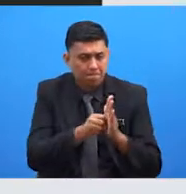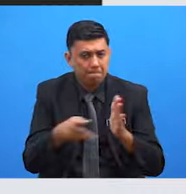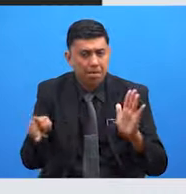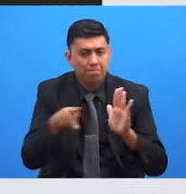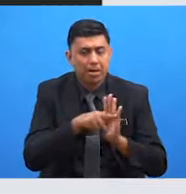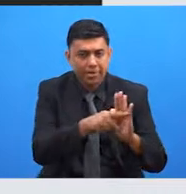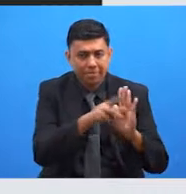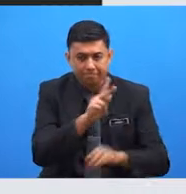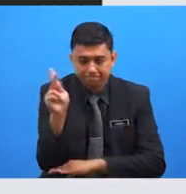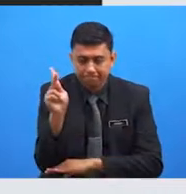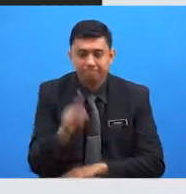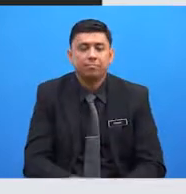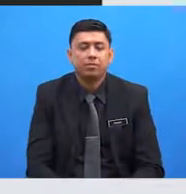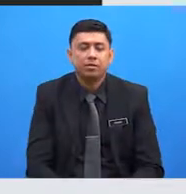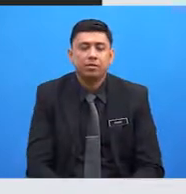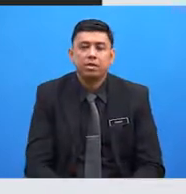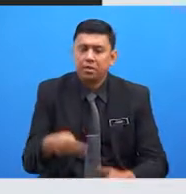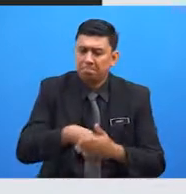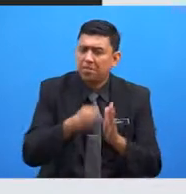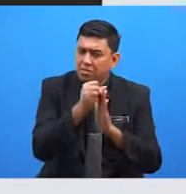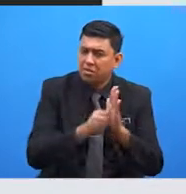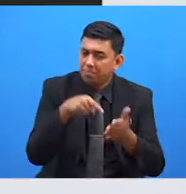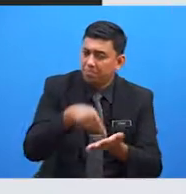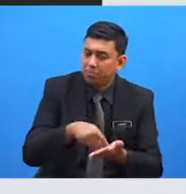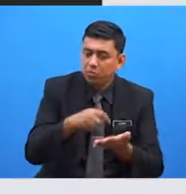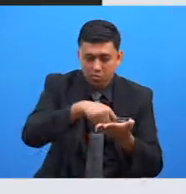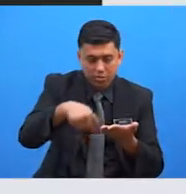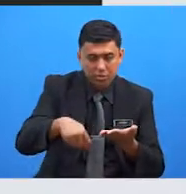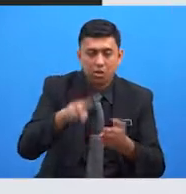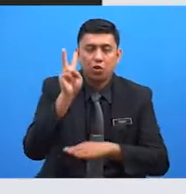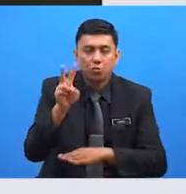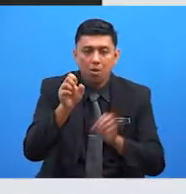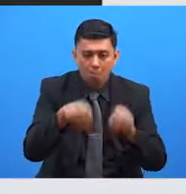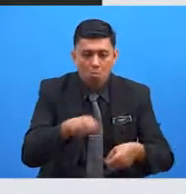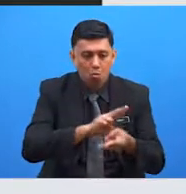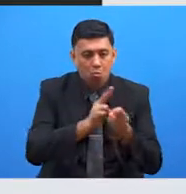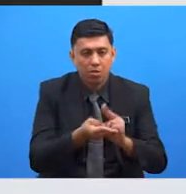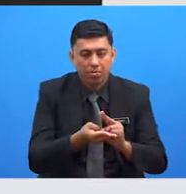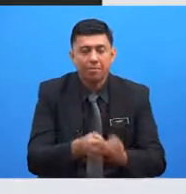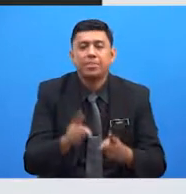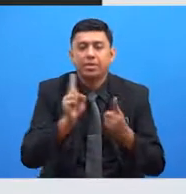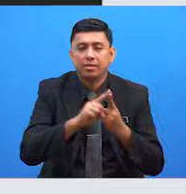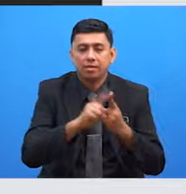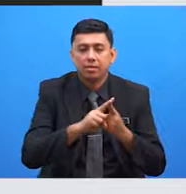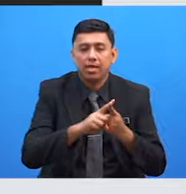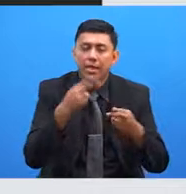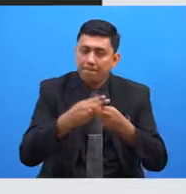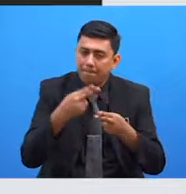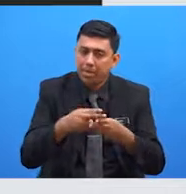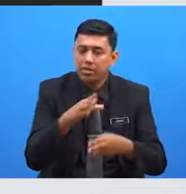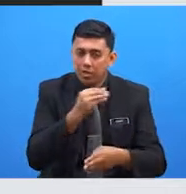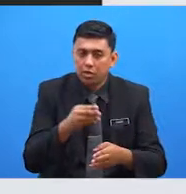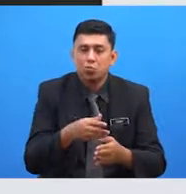dipaparkan. Dalam skrip ini, kita akan menulis dua pemboleh ubah, iaitu pertama, username,